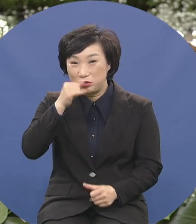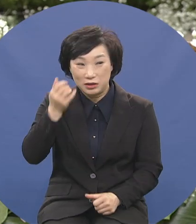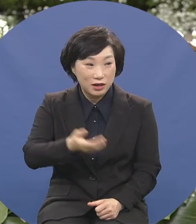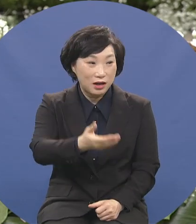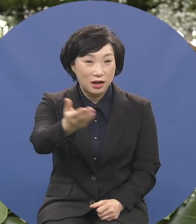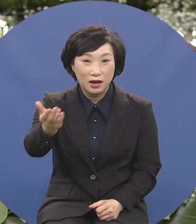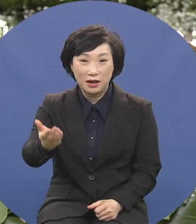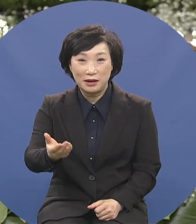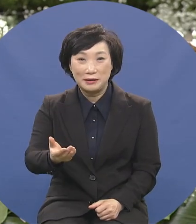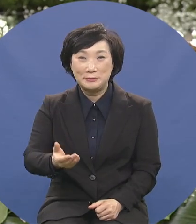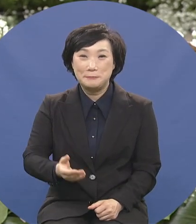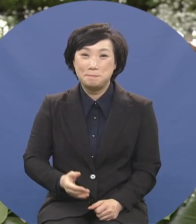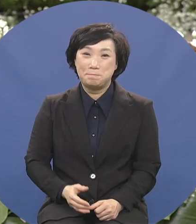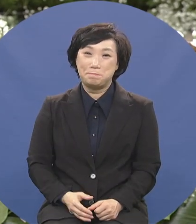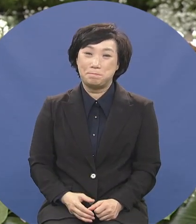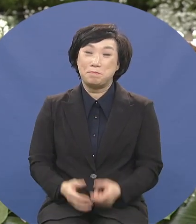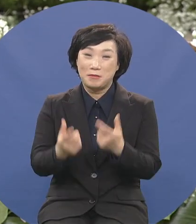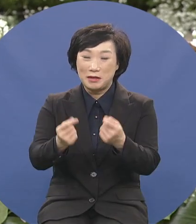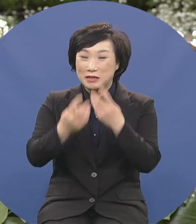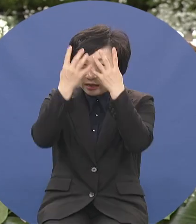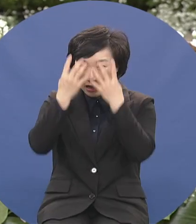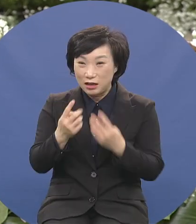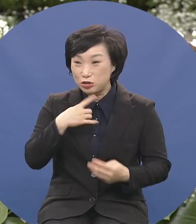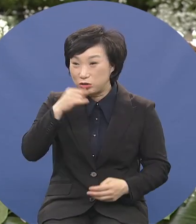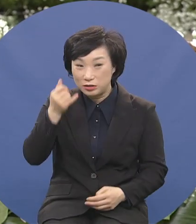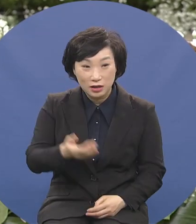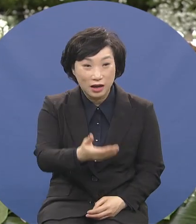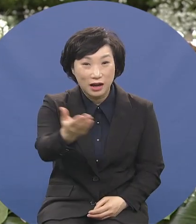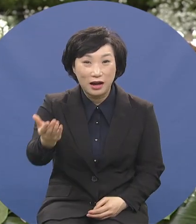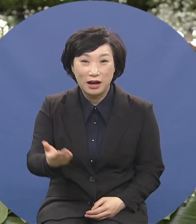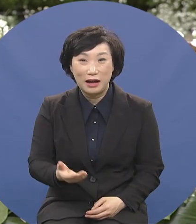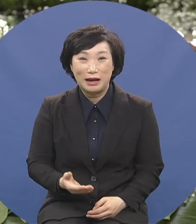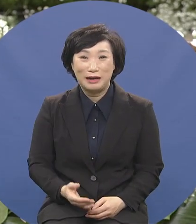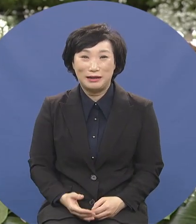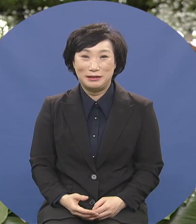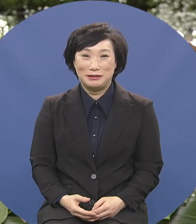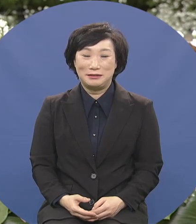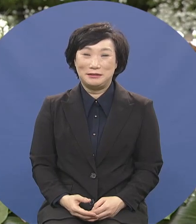먹어봤습니까? 그렇게 감옥에 갇혀봤습니까?